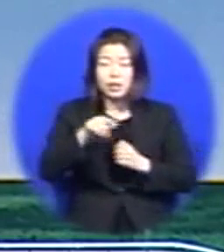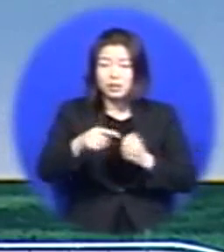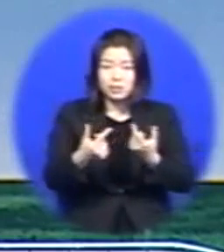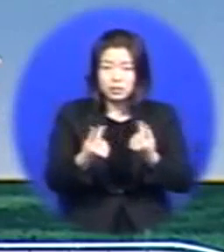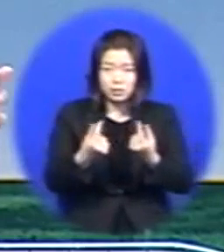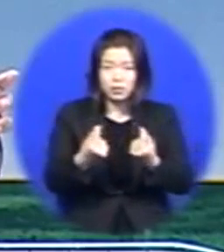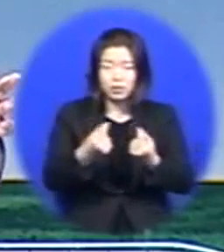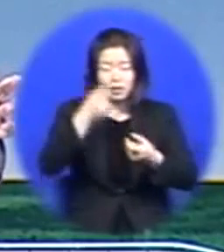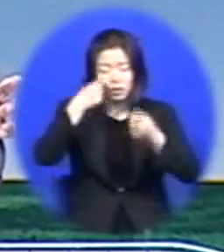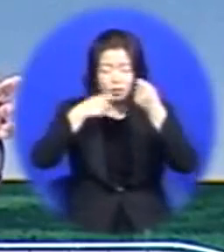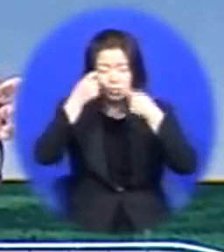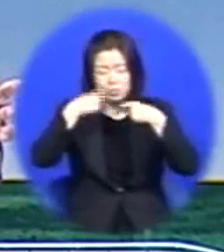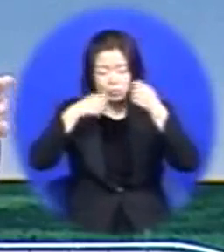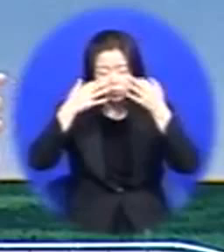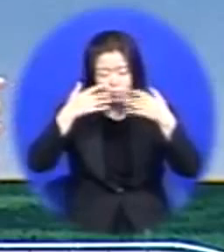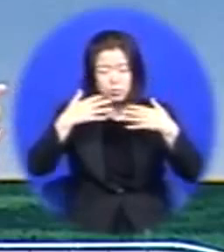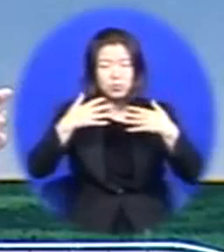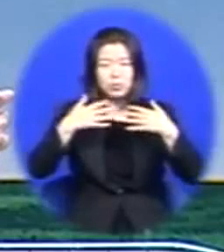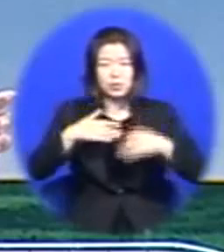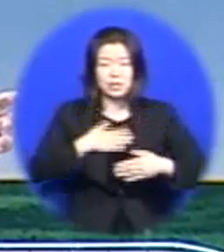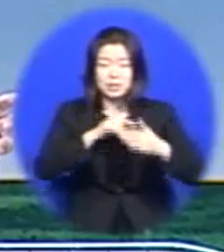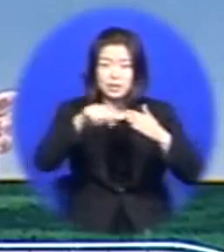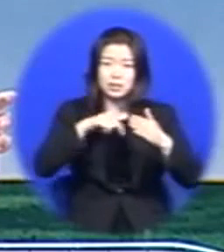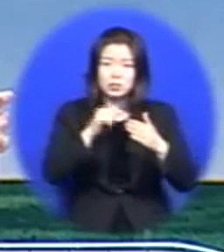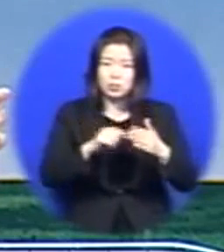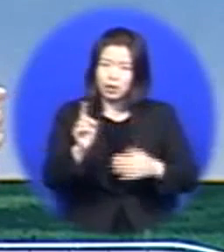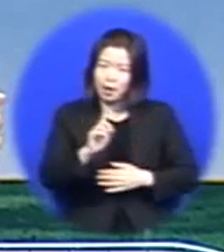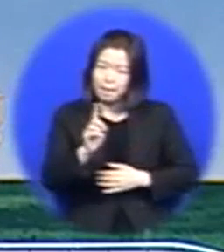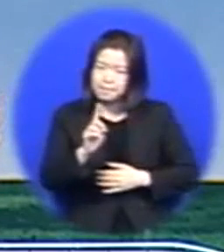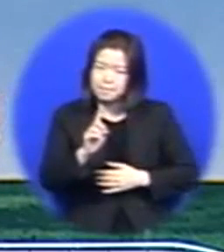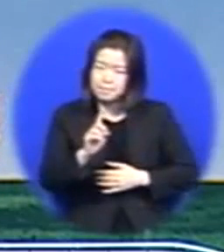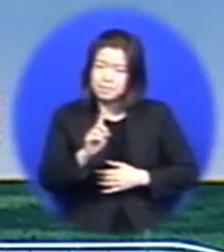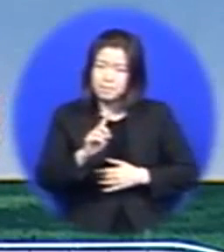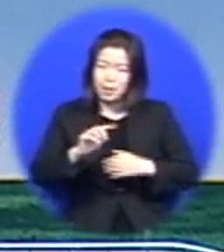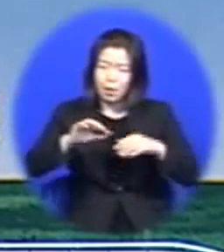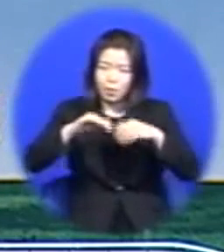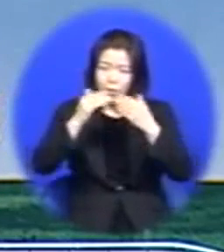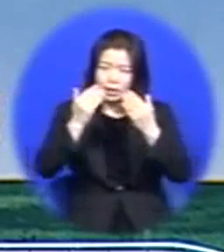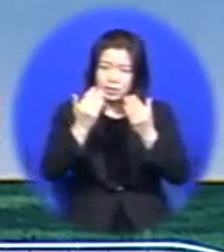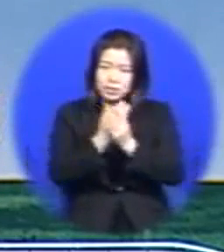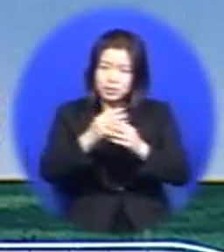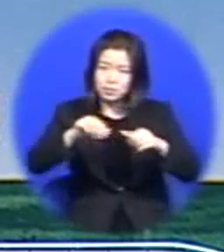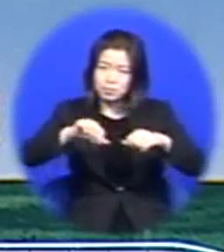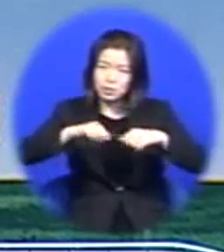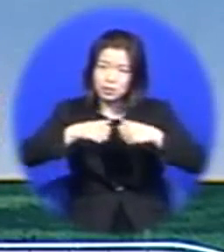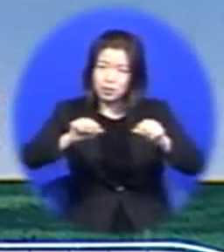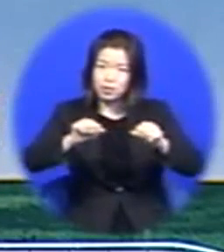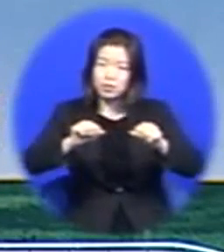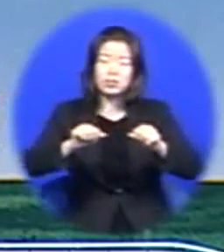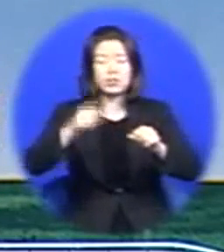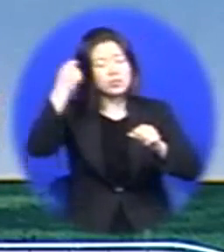그렇게 울고 제 속에 무언가가 확 꺾어지는 느낌이 들었어요.